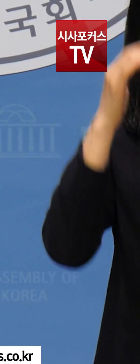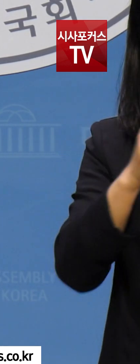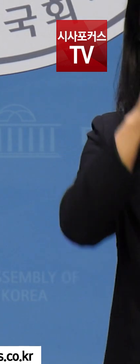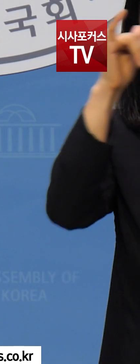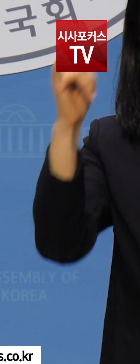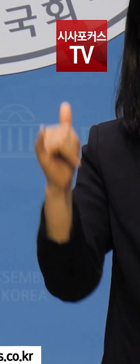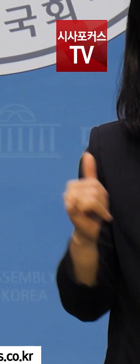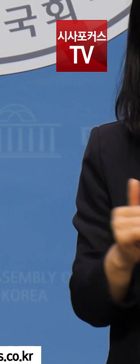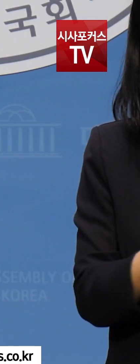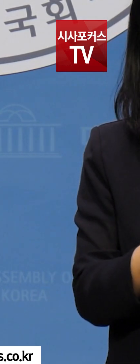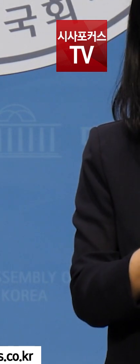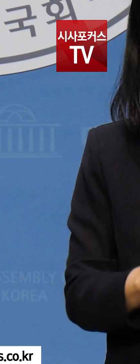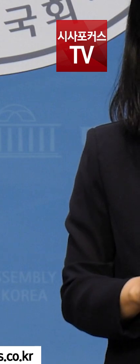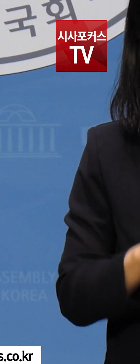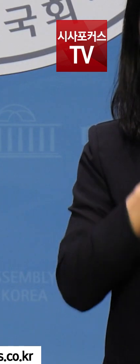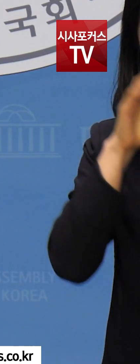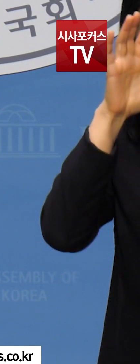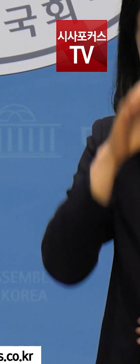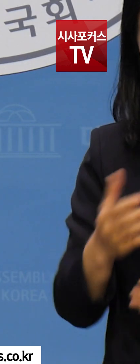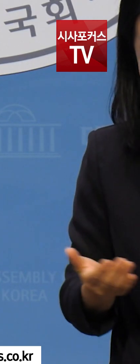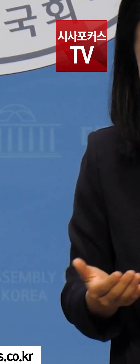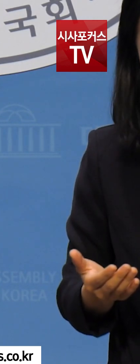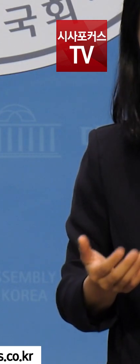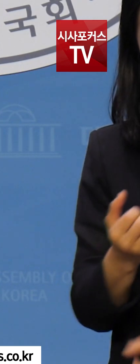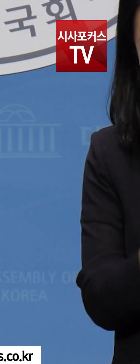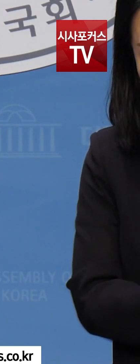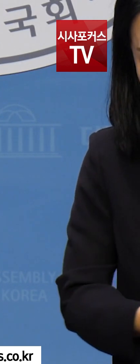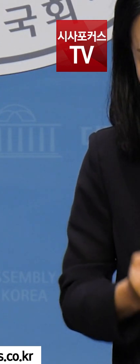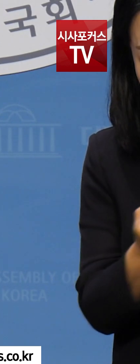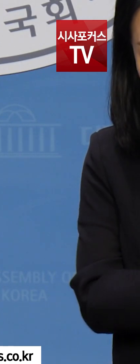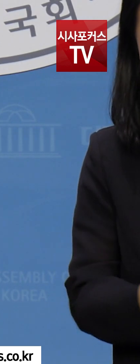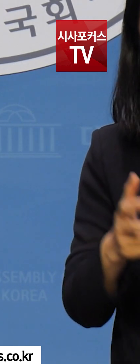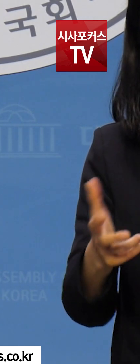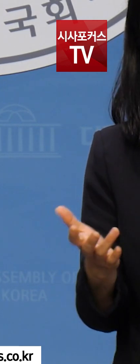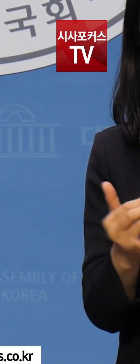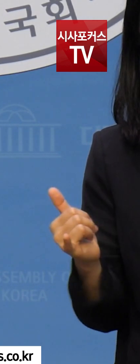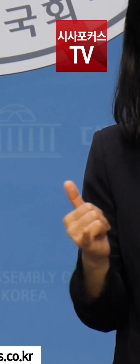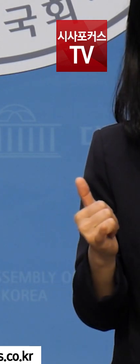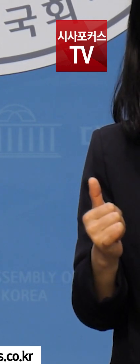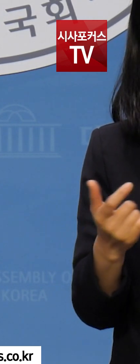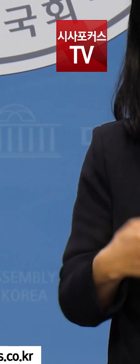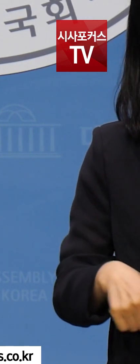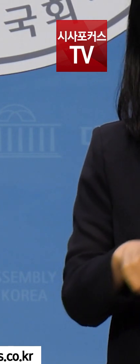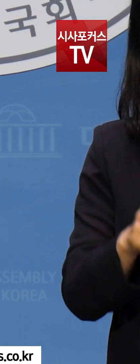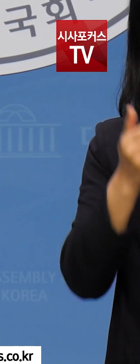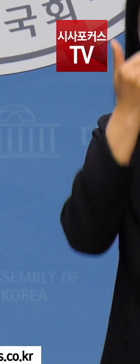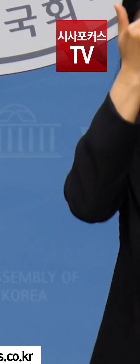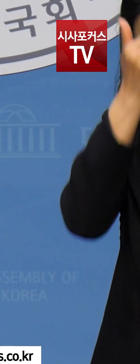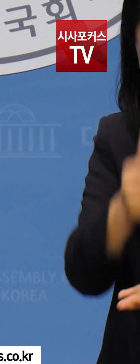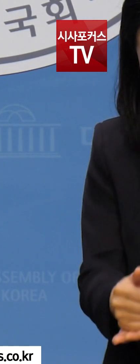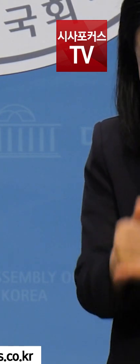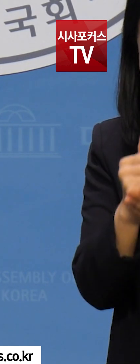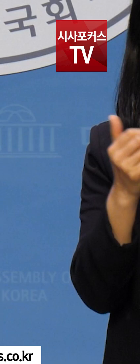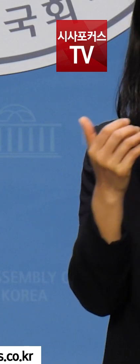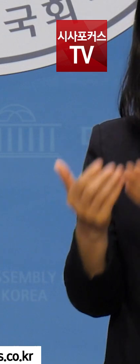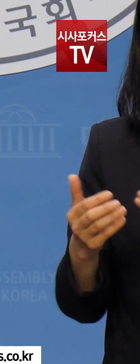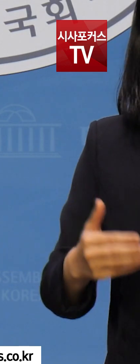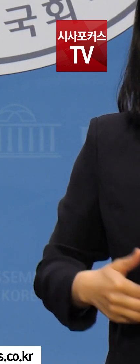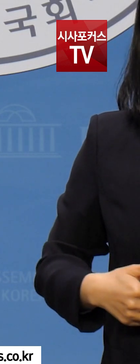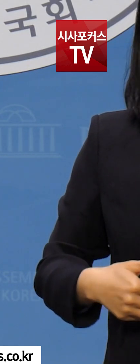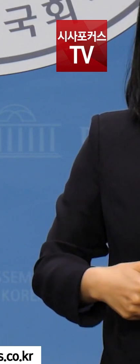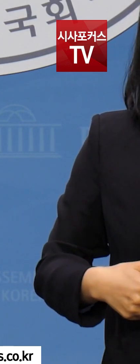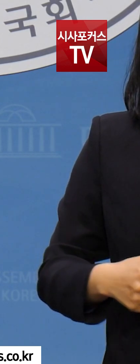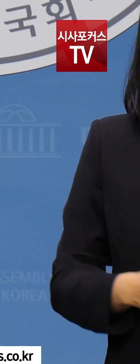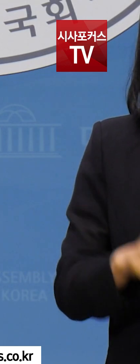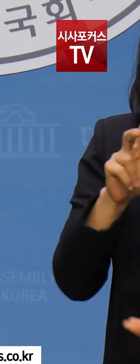가장 영세하고 열악한 작업장에서 노동을 맡아온 이들에 대한 최소한의 도리일 것입니다. 저는 이